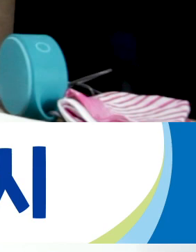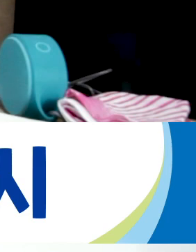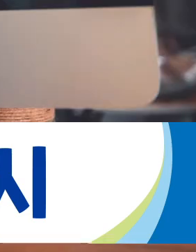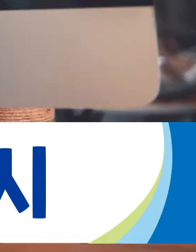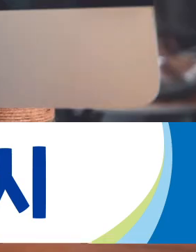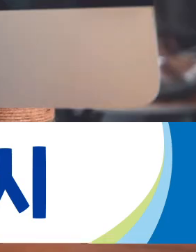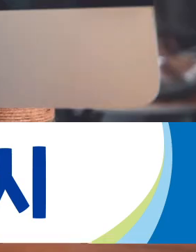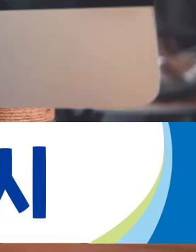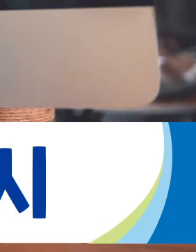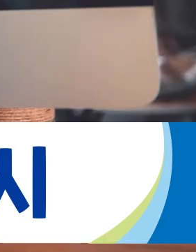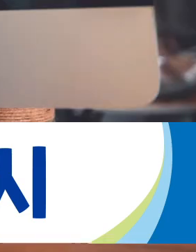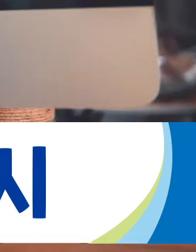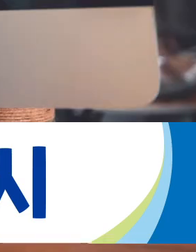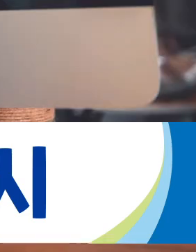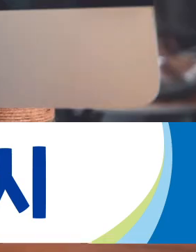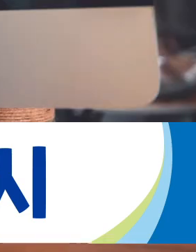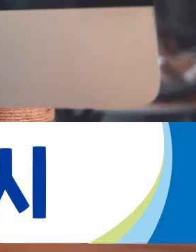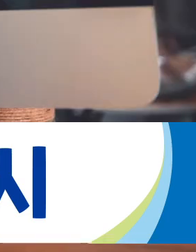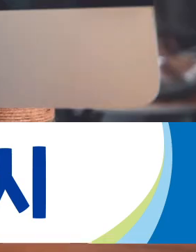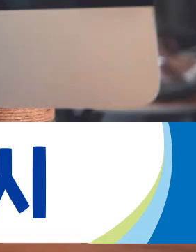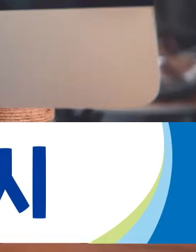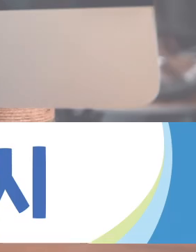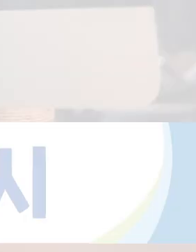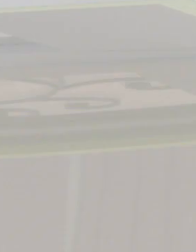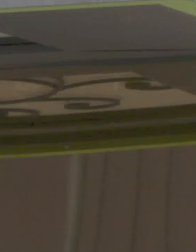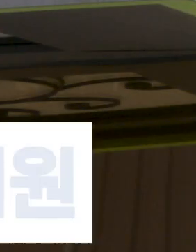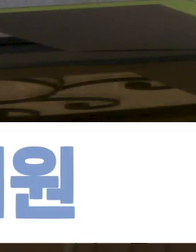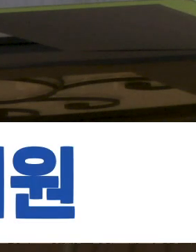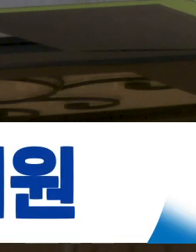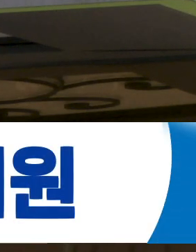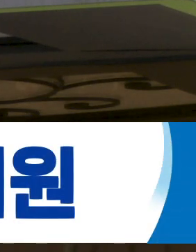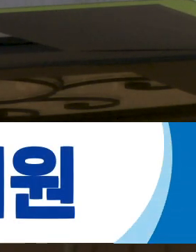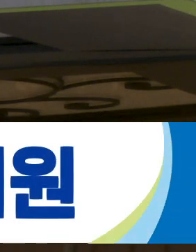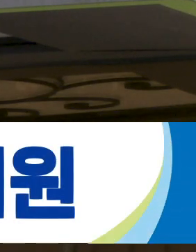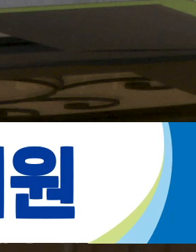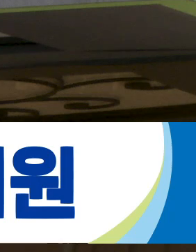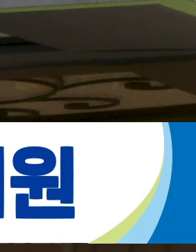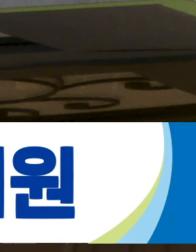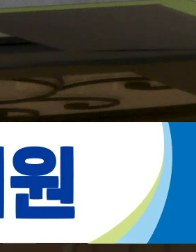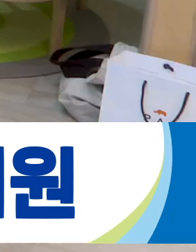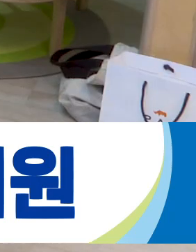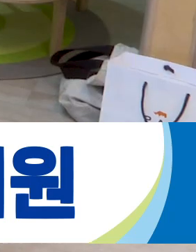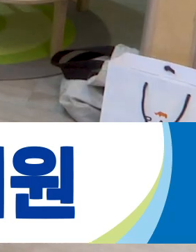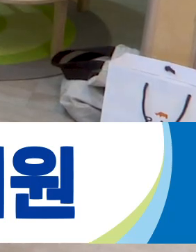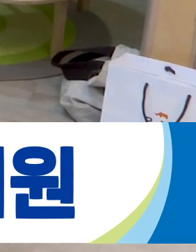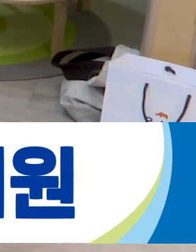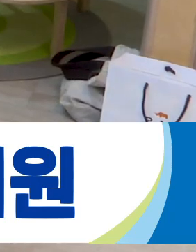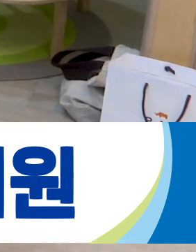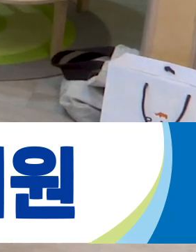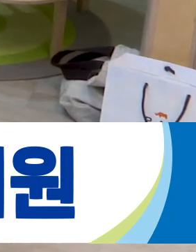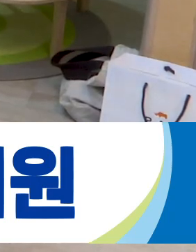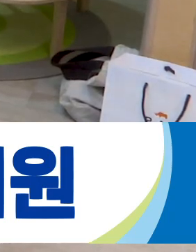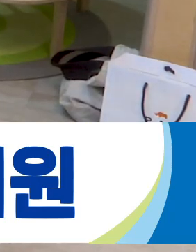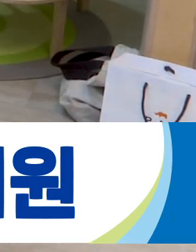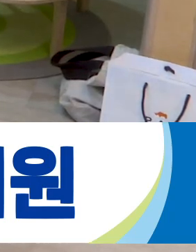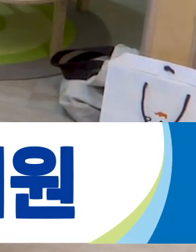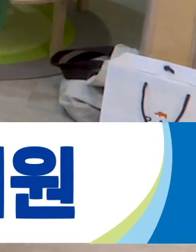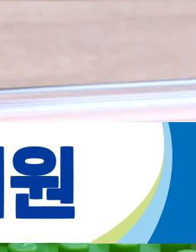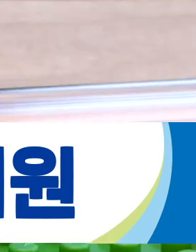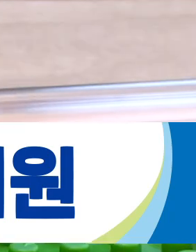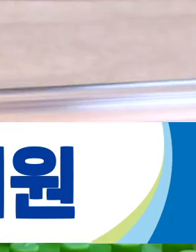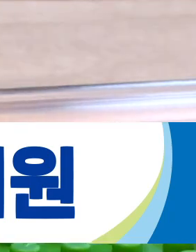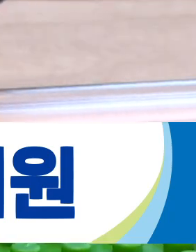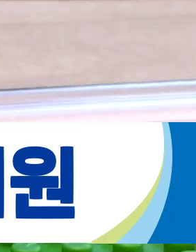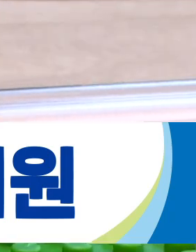위한 온라인 구민 정보화 교육이 진행됩니다 어린이 집 청소와 방역 전담 을 위해 콘 알구 관련 희망 일자리